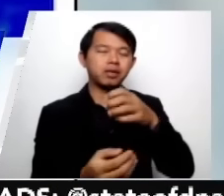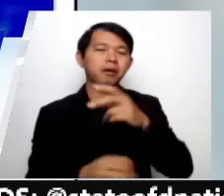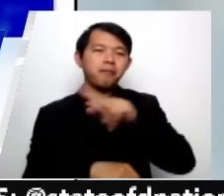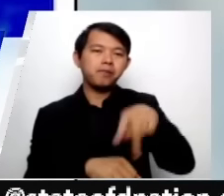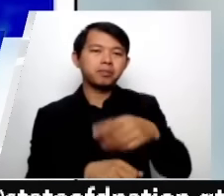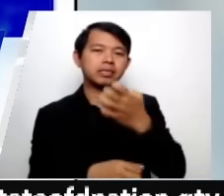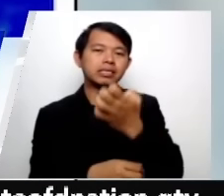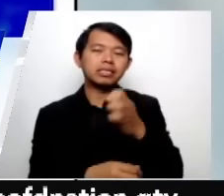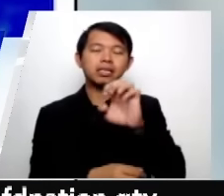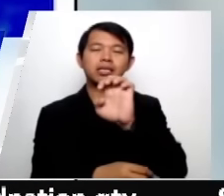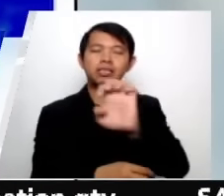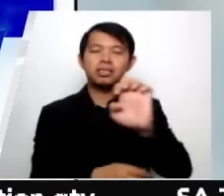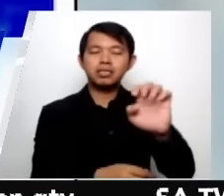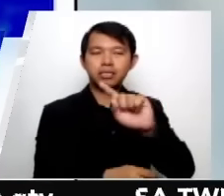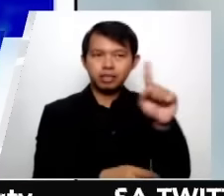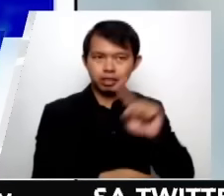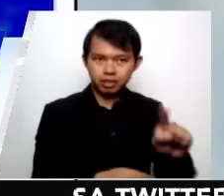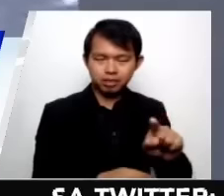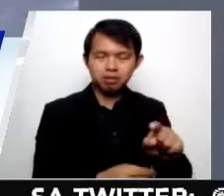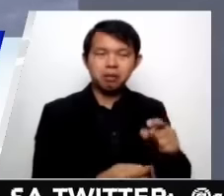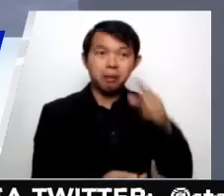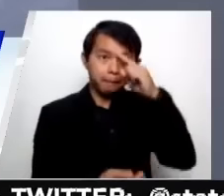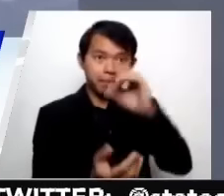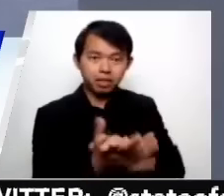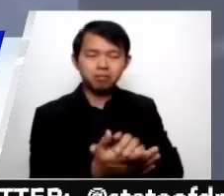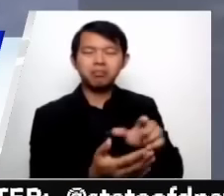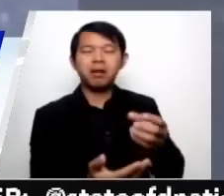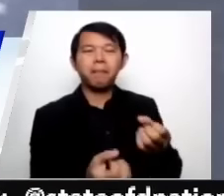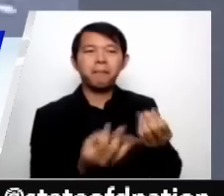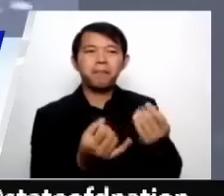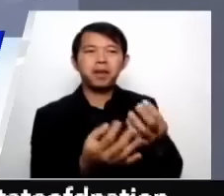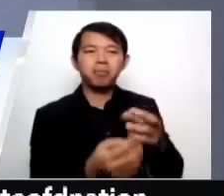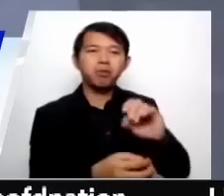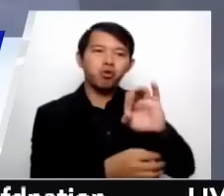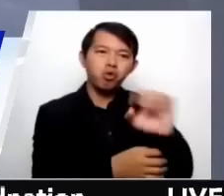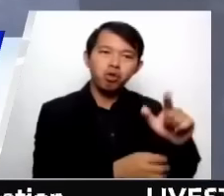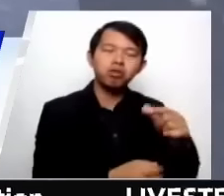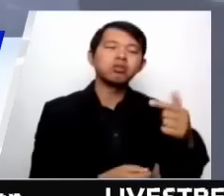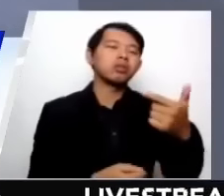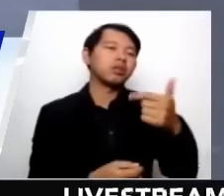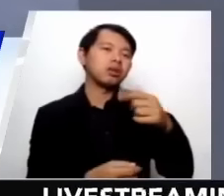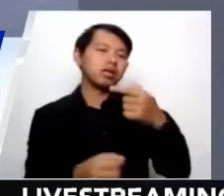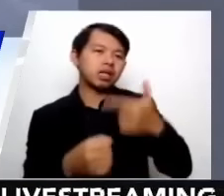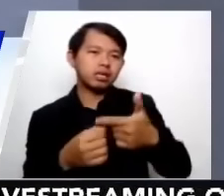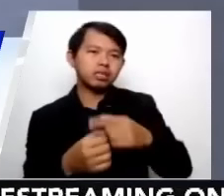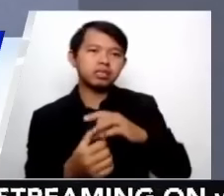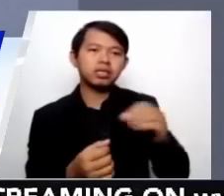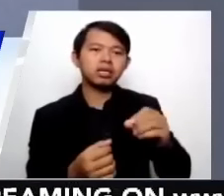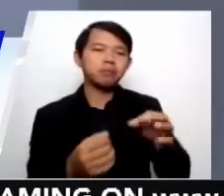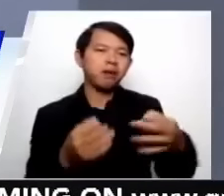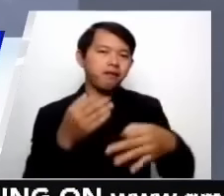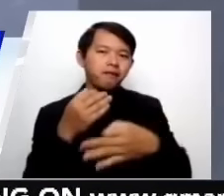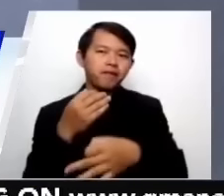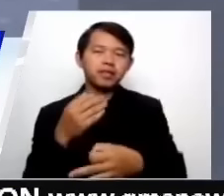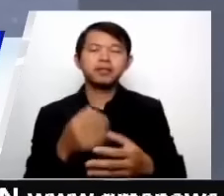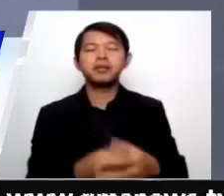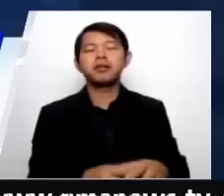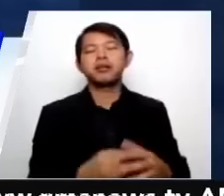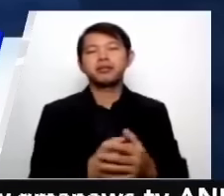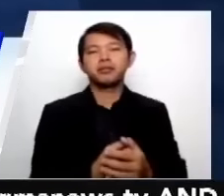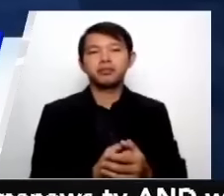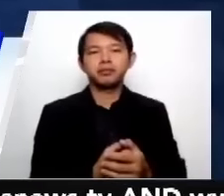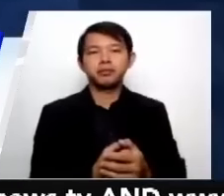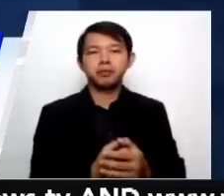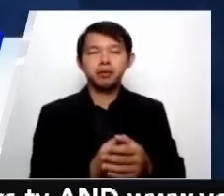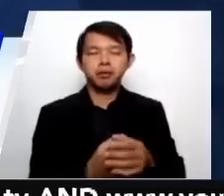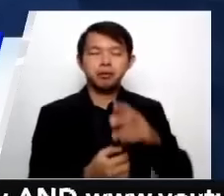mayaman nito sa langis, gas at marine resources. Nag-deploy na ang PCG ng mga barko para mag-monitor sa Philippine